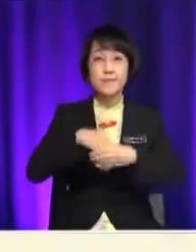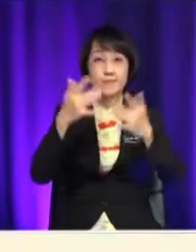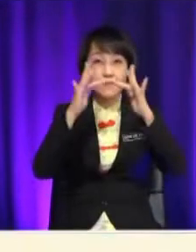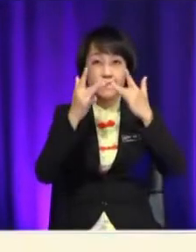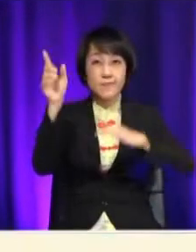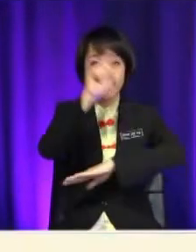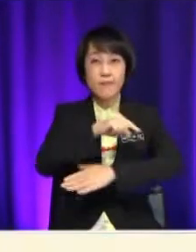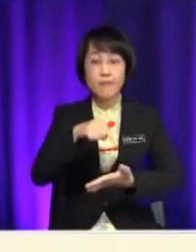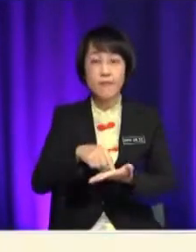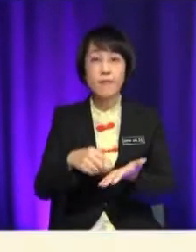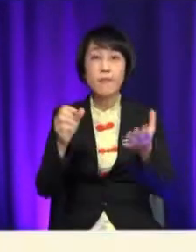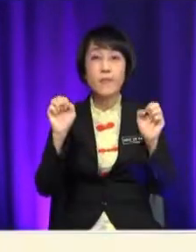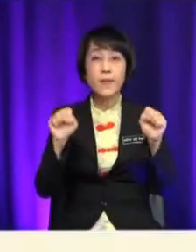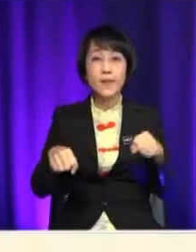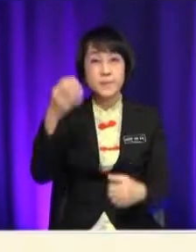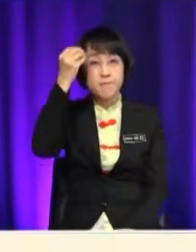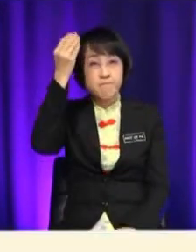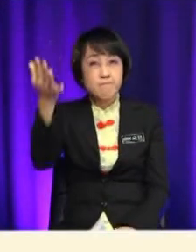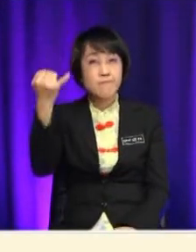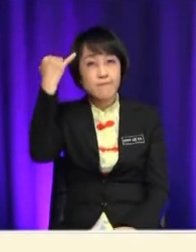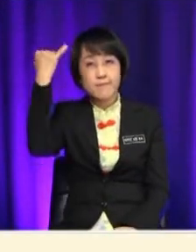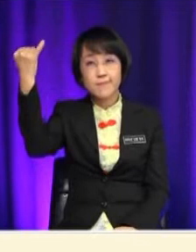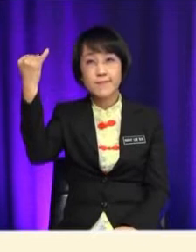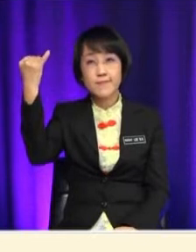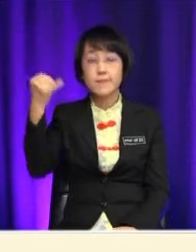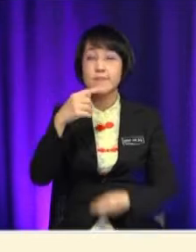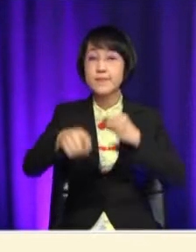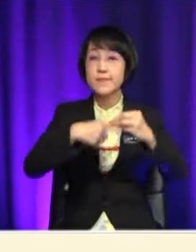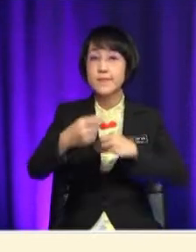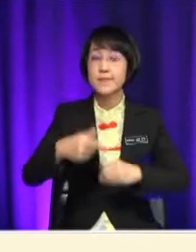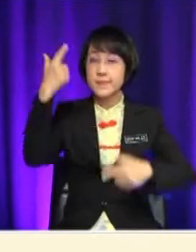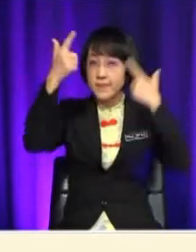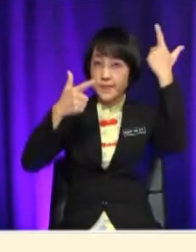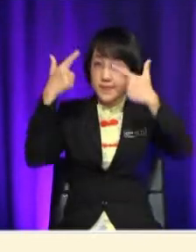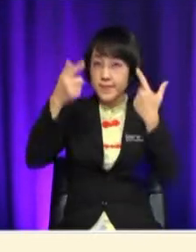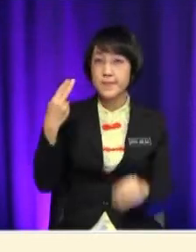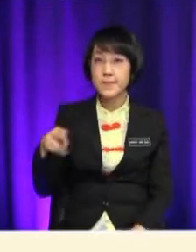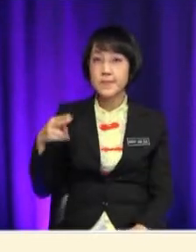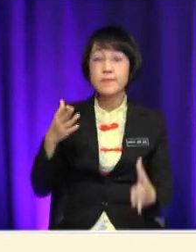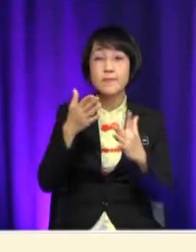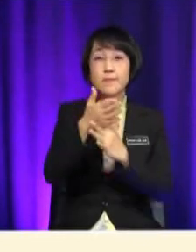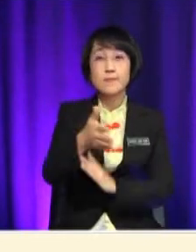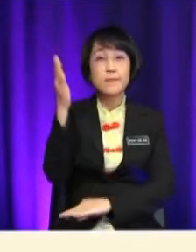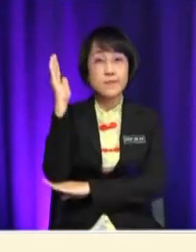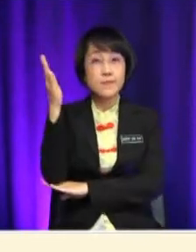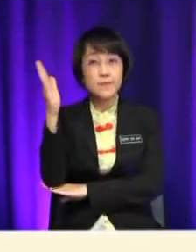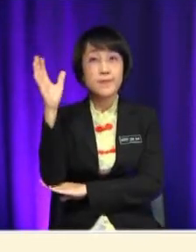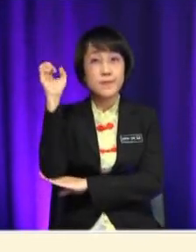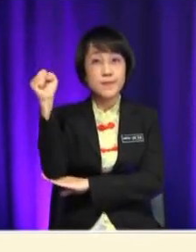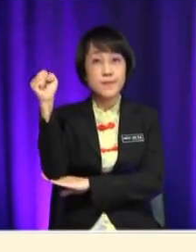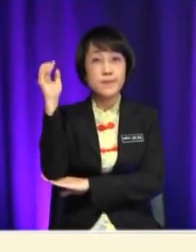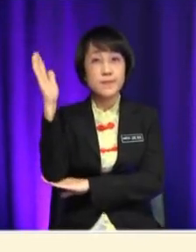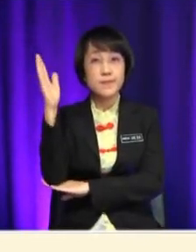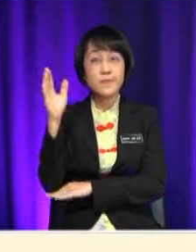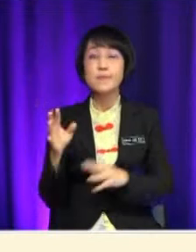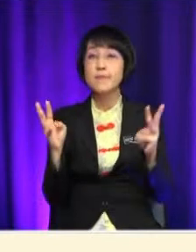menyampaikan pendapat. Pendapat tentang apa? Pelancongan hijau, ya, melalui ceramah, syarahan,